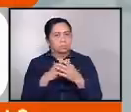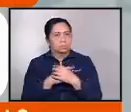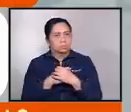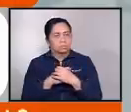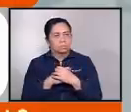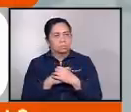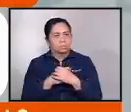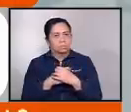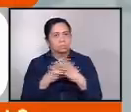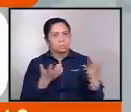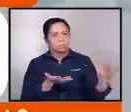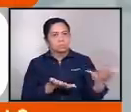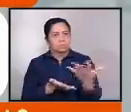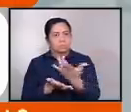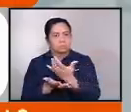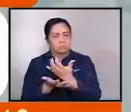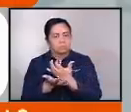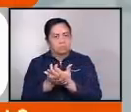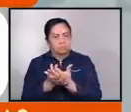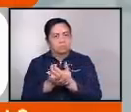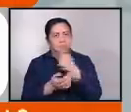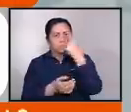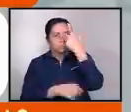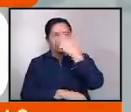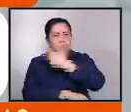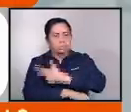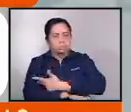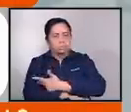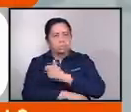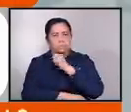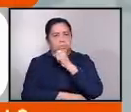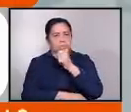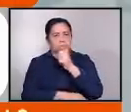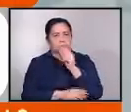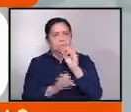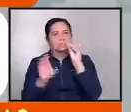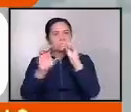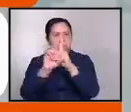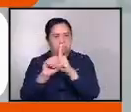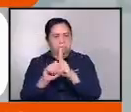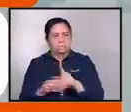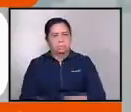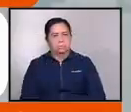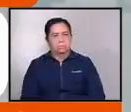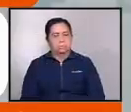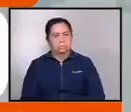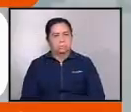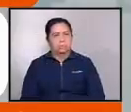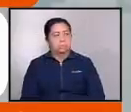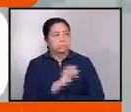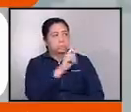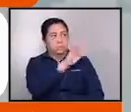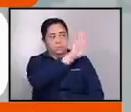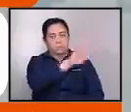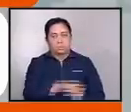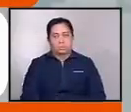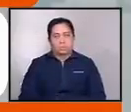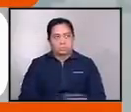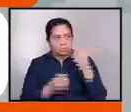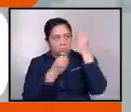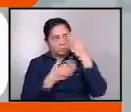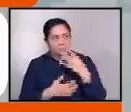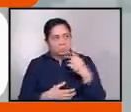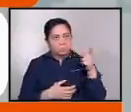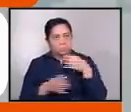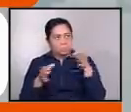pong collection niya para sa tatlong araw, hindi niya po kasi dineposito. Okay, sandali po mama, nasabi niya sa akin